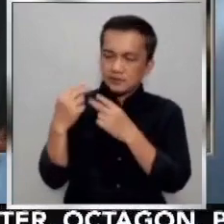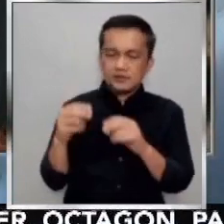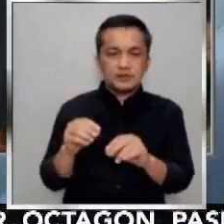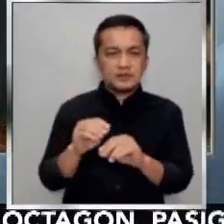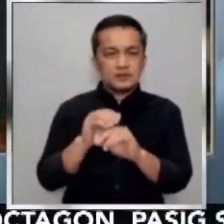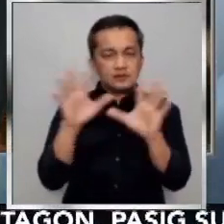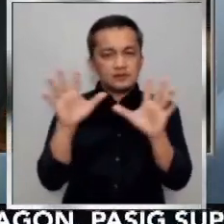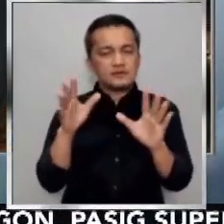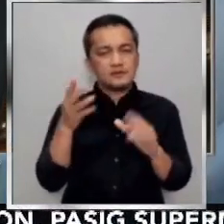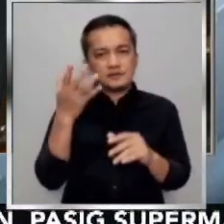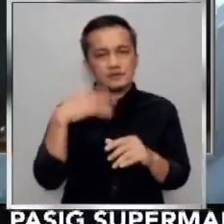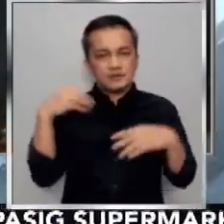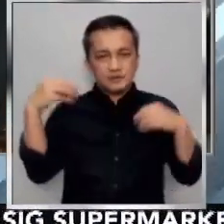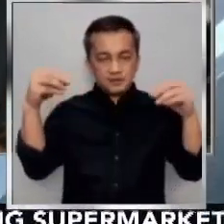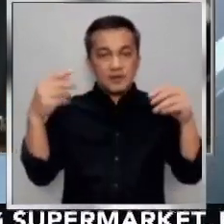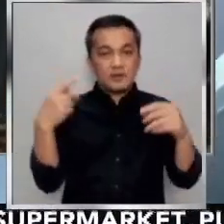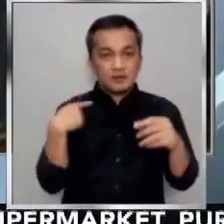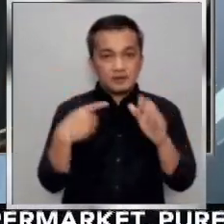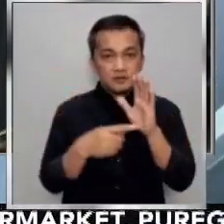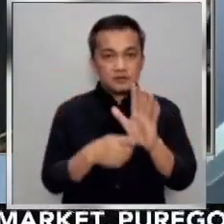ba mamaya?